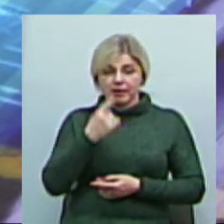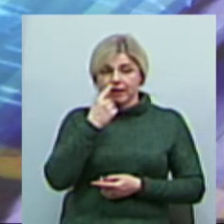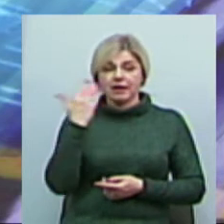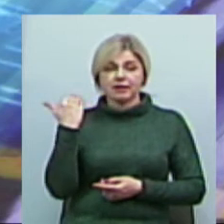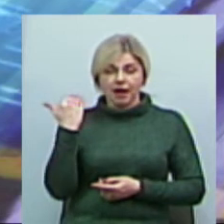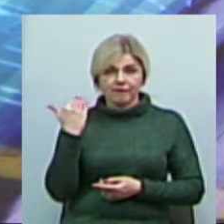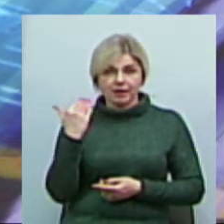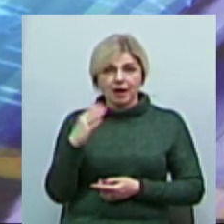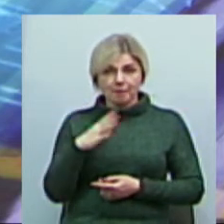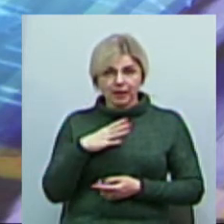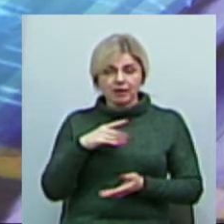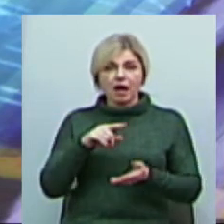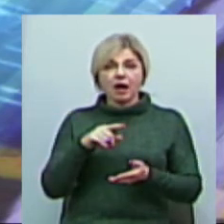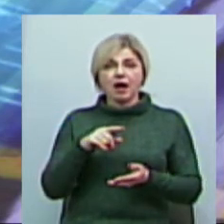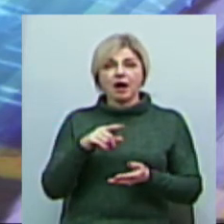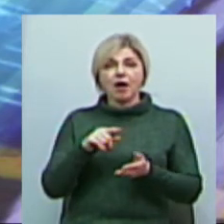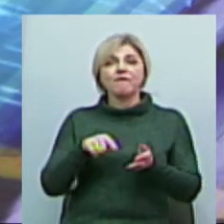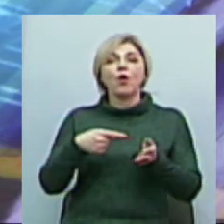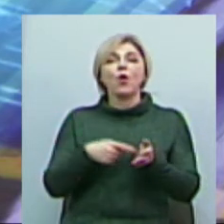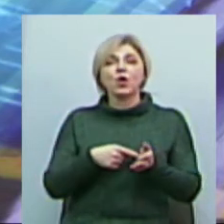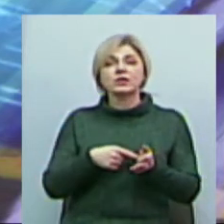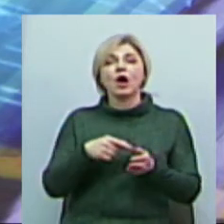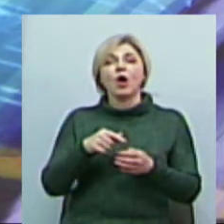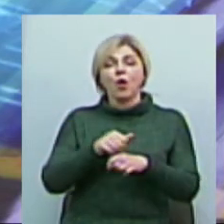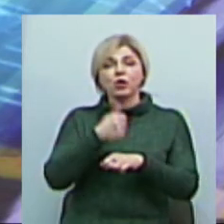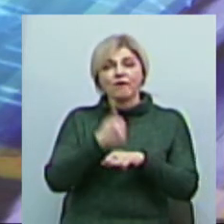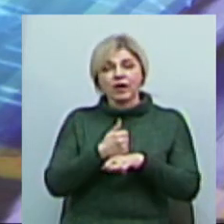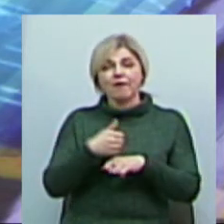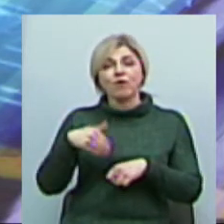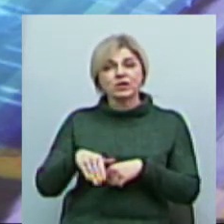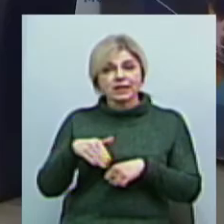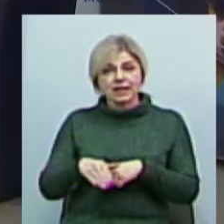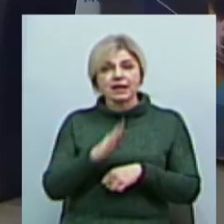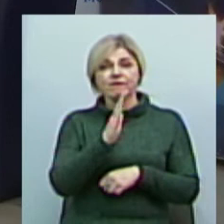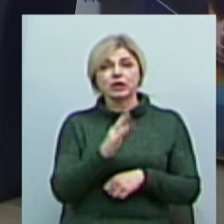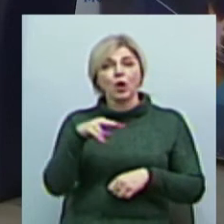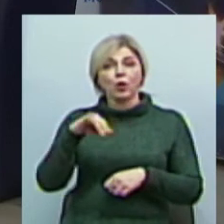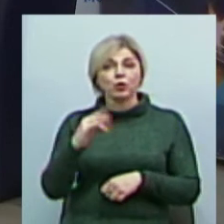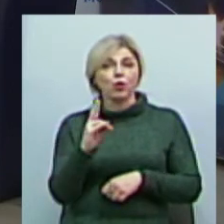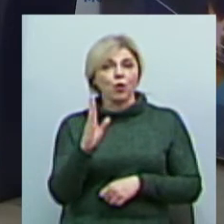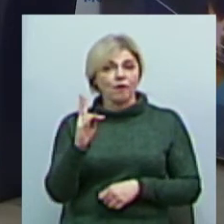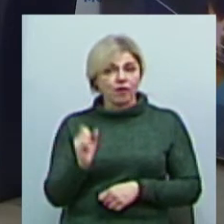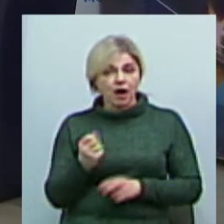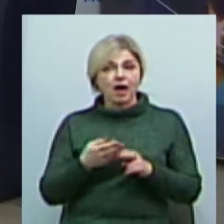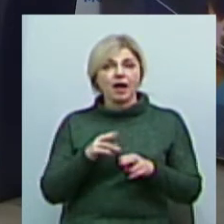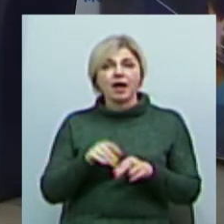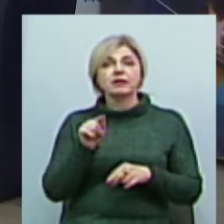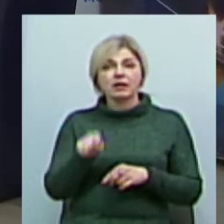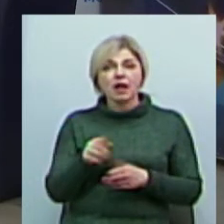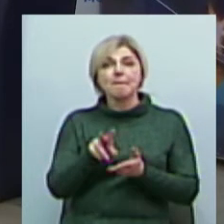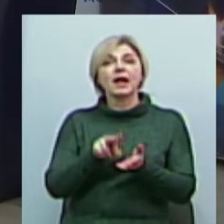живо городского головы Вознесенска Виталия Лукова, то я бы сказал, это пример, как делать